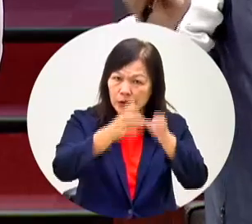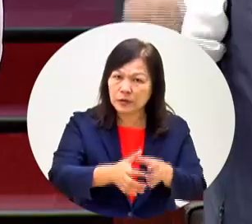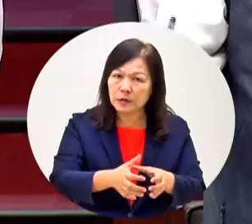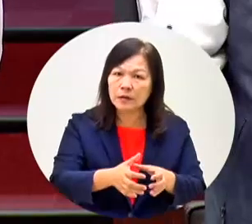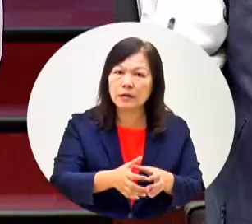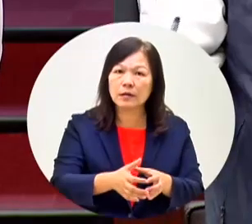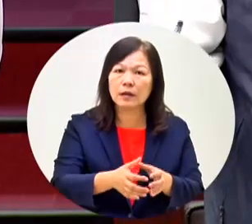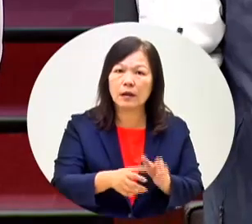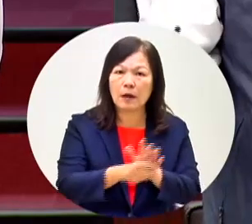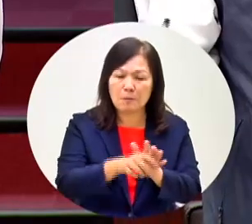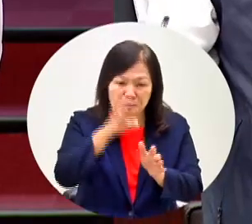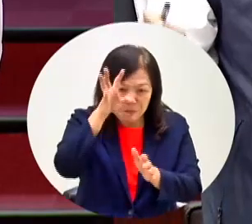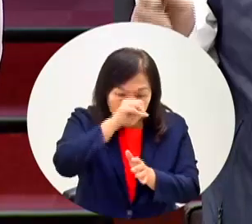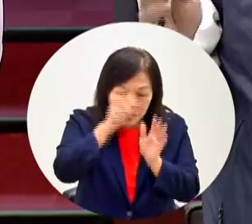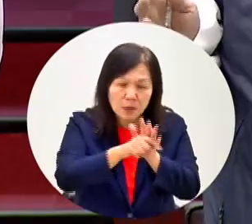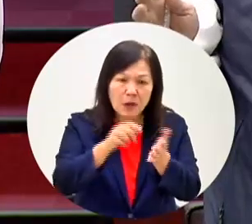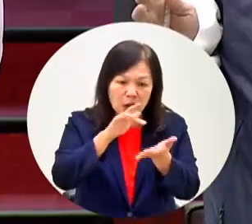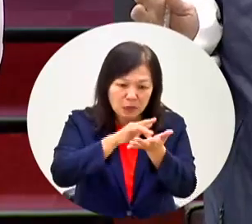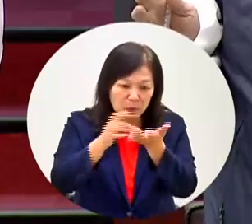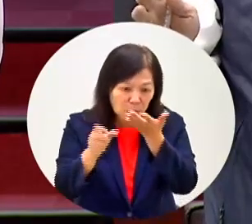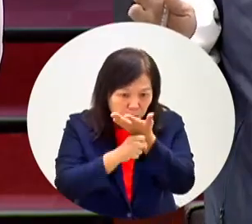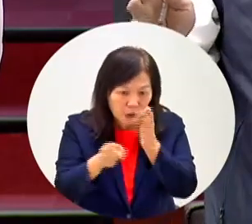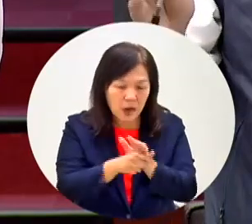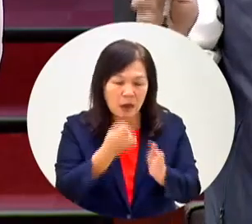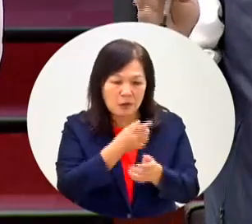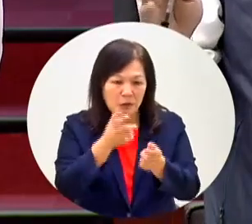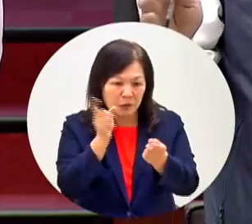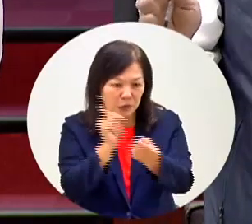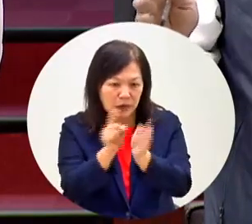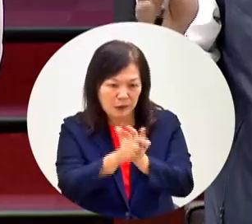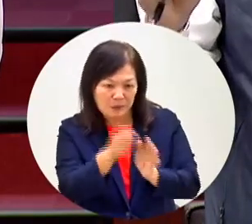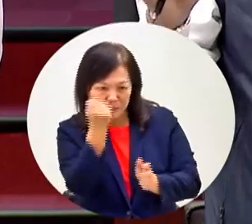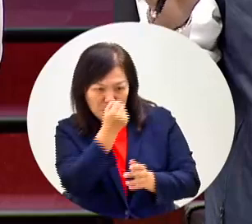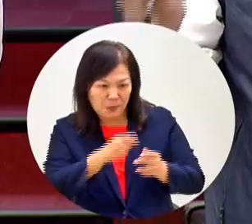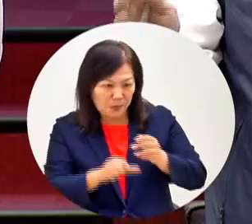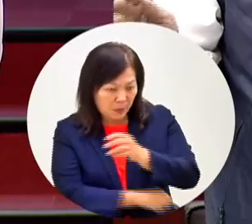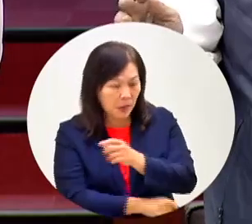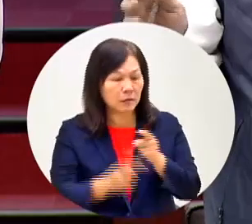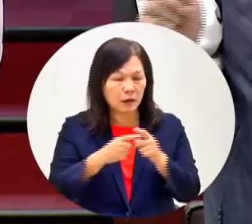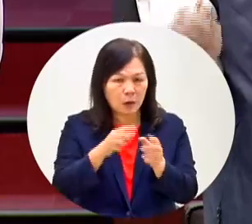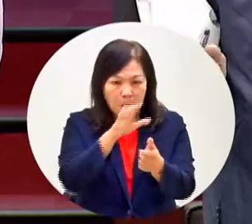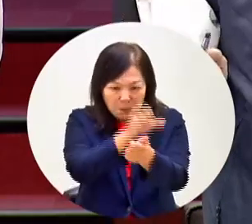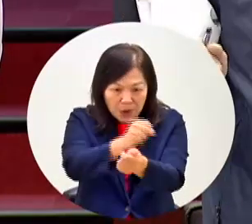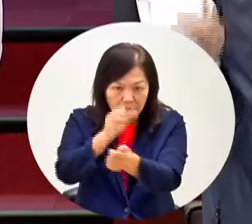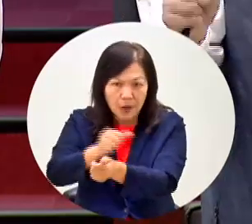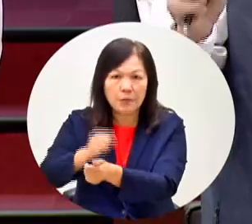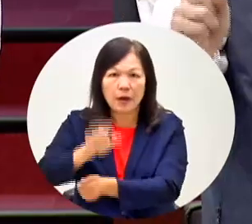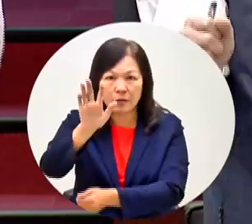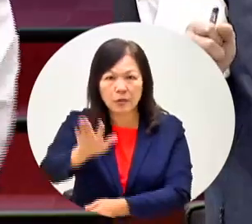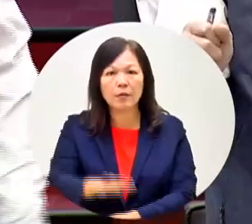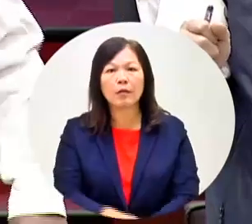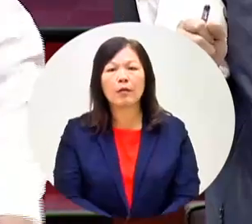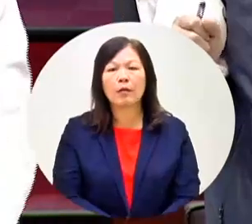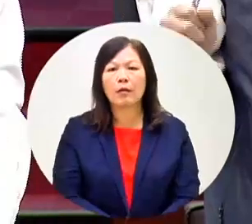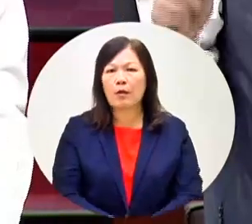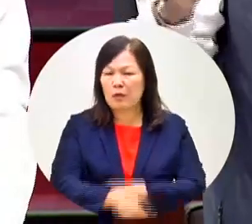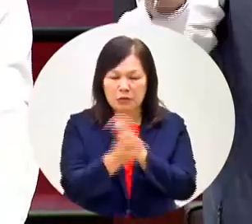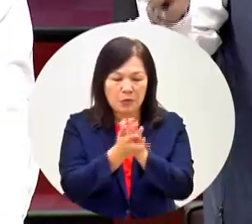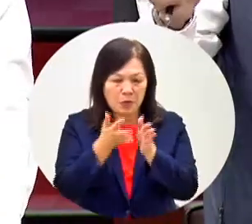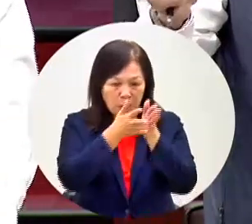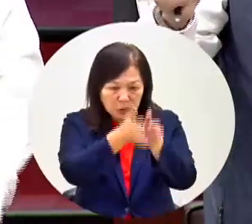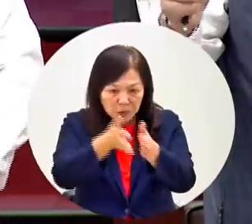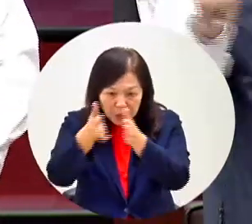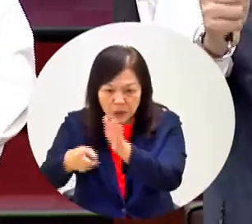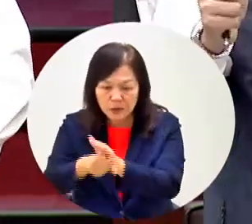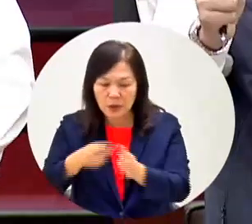扫黑、肃枪啊，阮即摆拢全面啊，咧全面在扫荡我们辖内，稳定我们辖内的治安。因